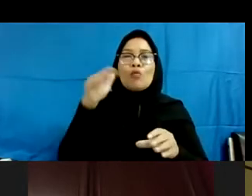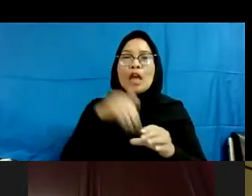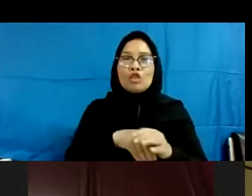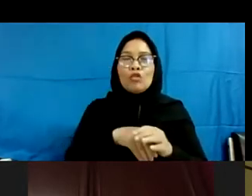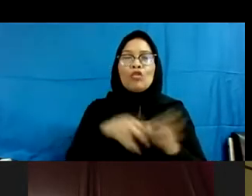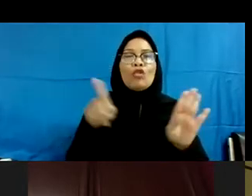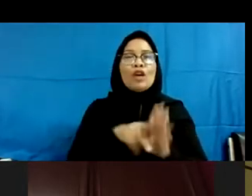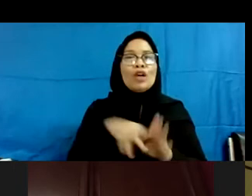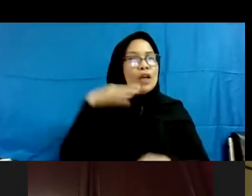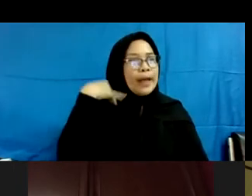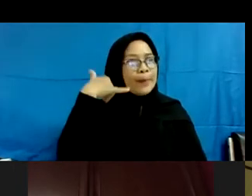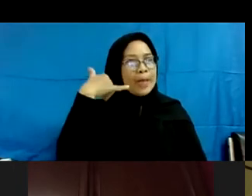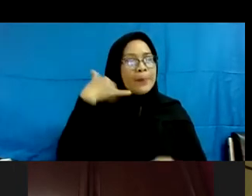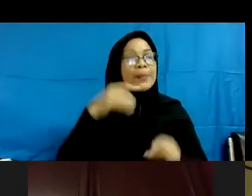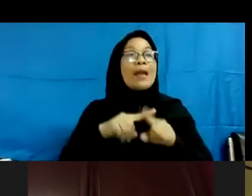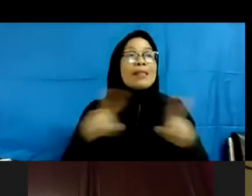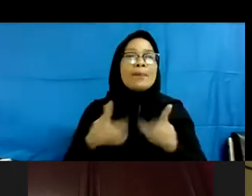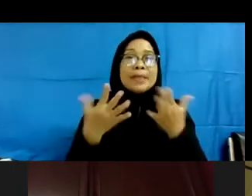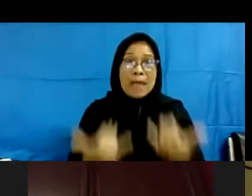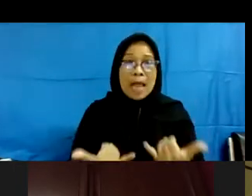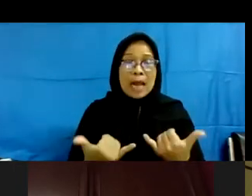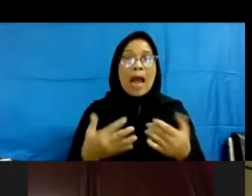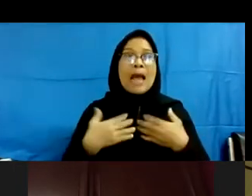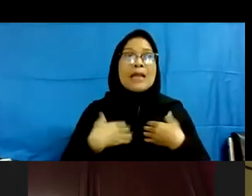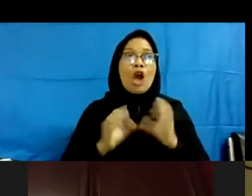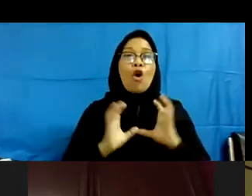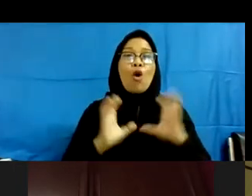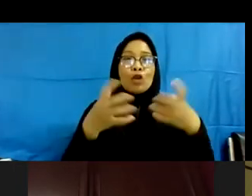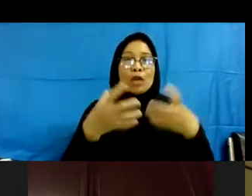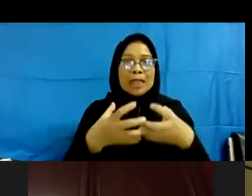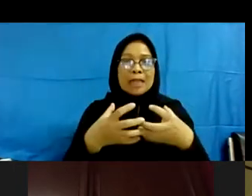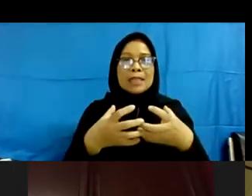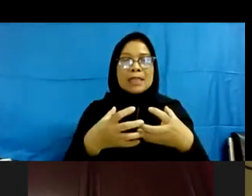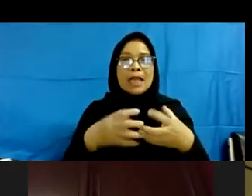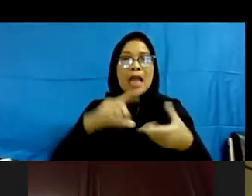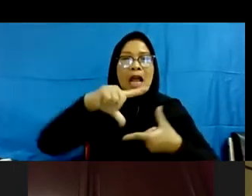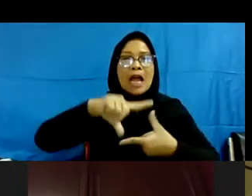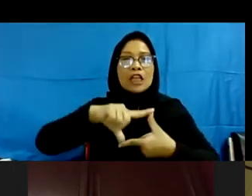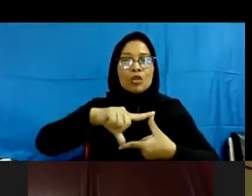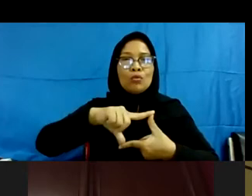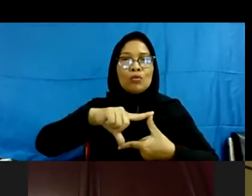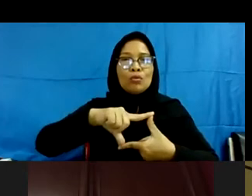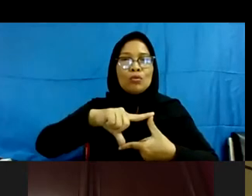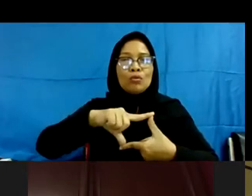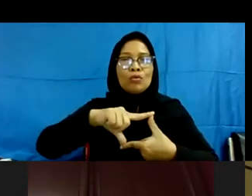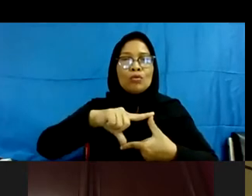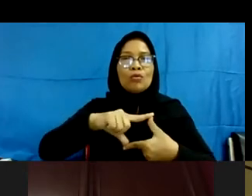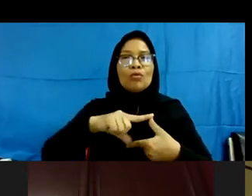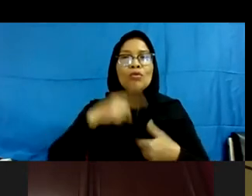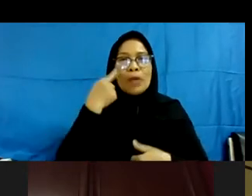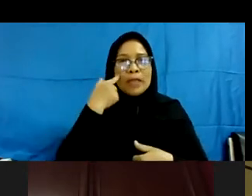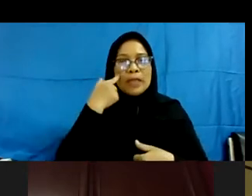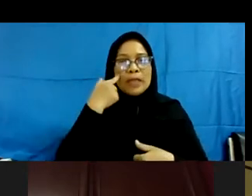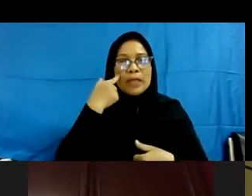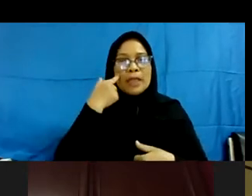kalau sekarang di perkembangan sekarang, itu kan kita ada komunitas tadi ya di kartunnya tadi, dan member kita secara online lumayan banyak,